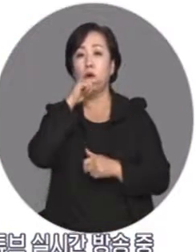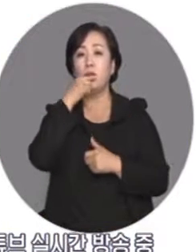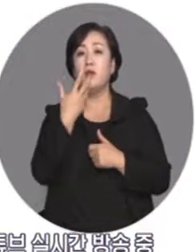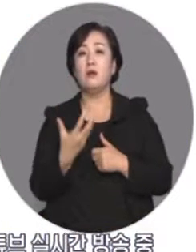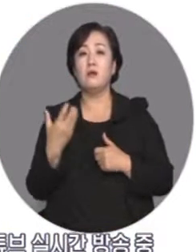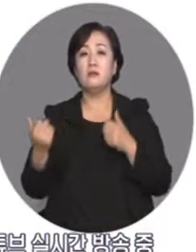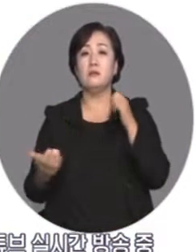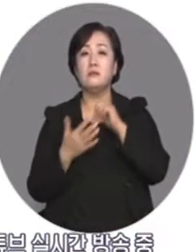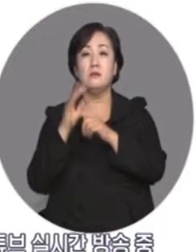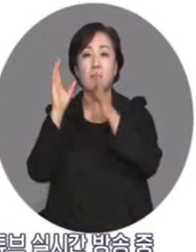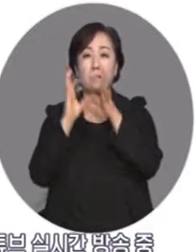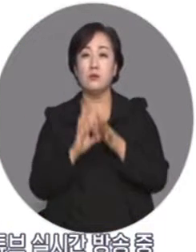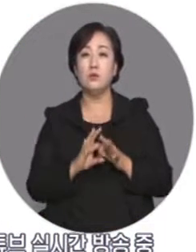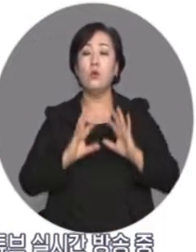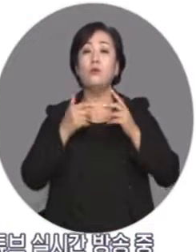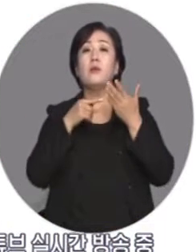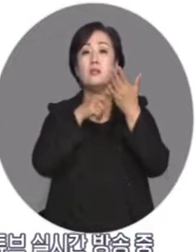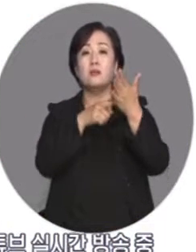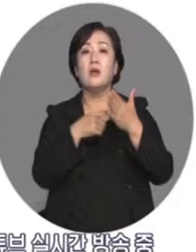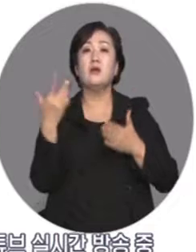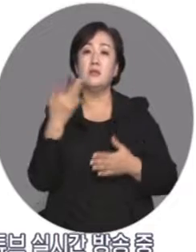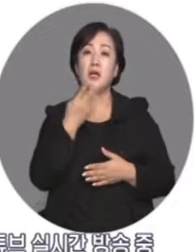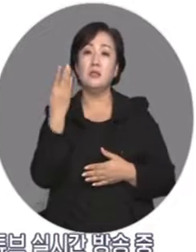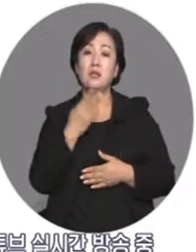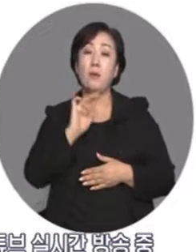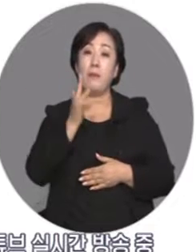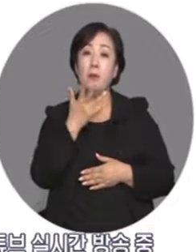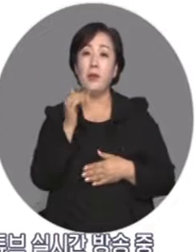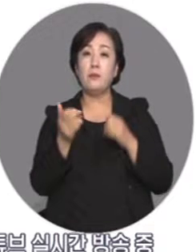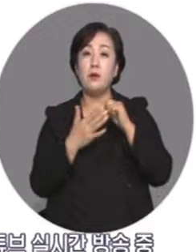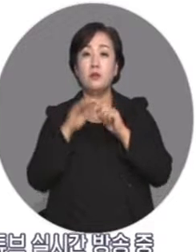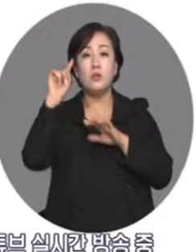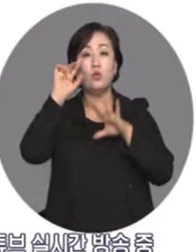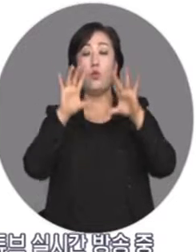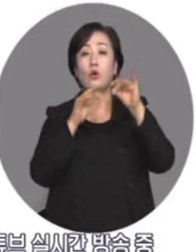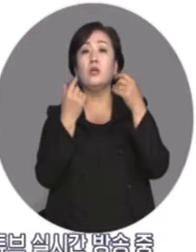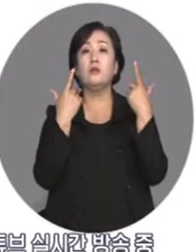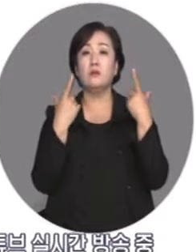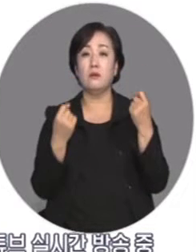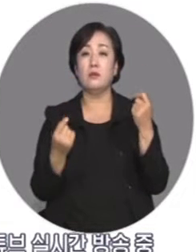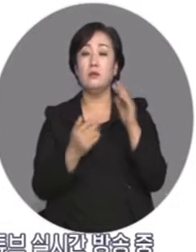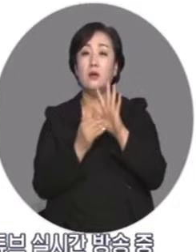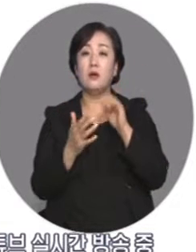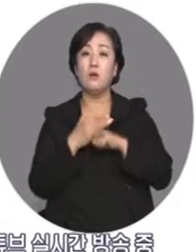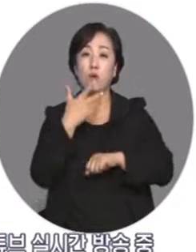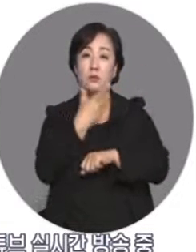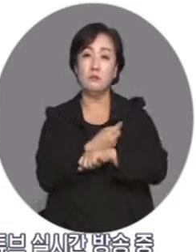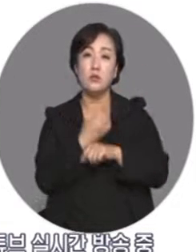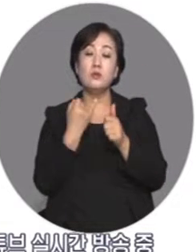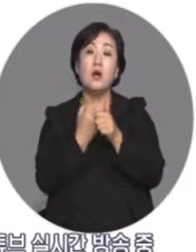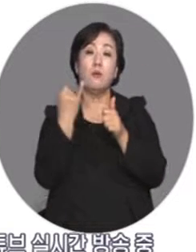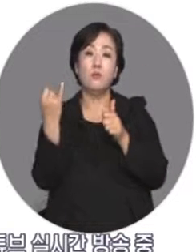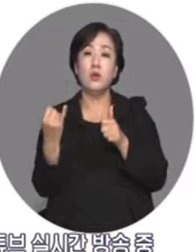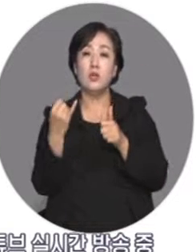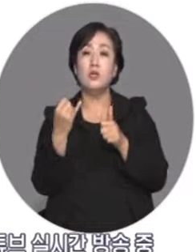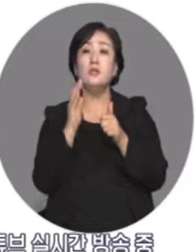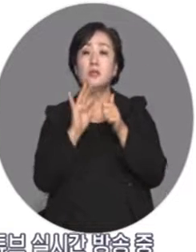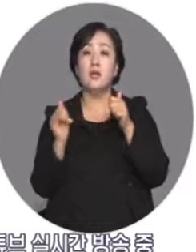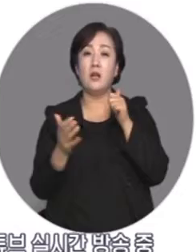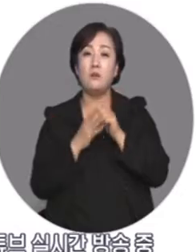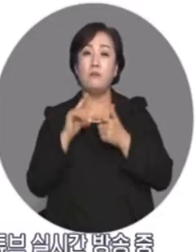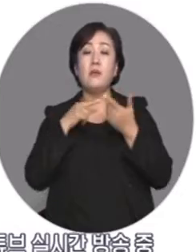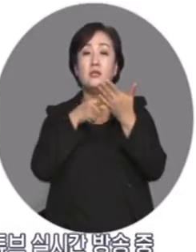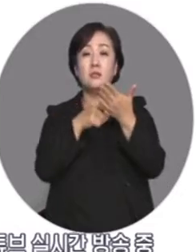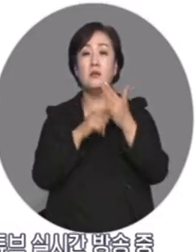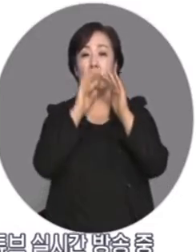국민 청원을 4천 8백여 명이 동의한 걸로 나타났습니다 접종 자에 아니라고 밝힌 a 씨는 청황